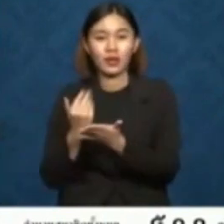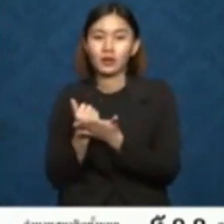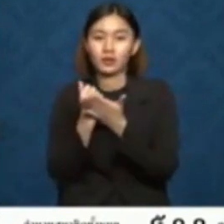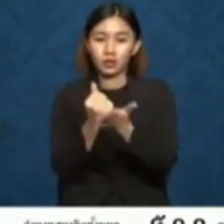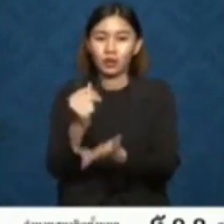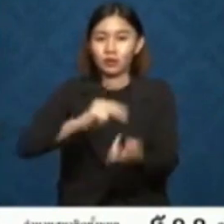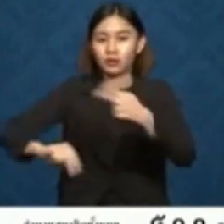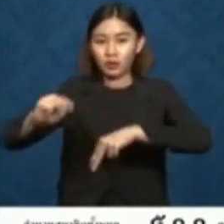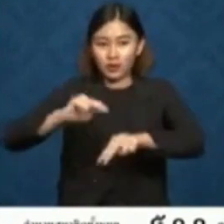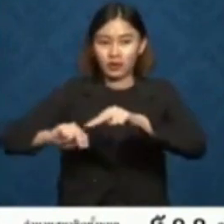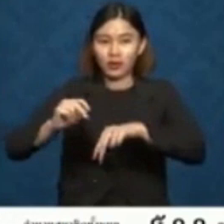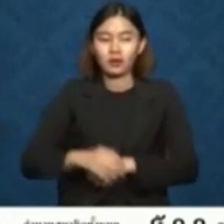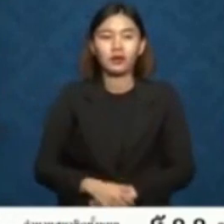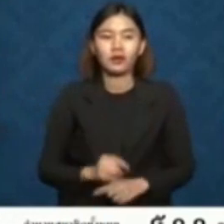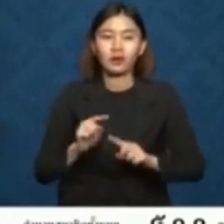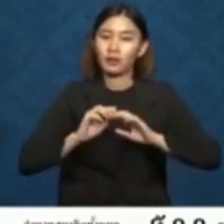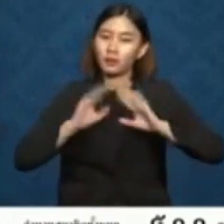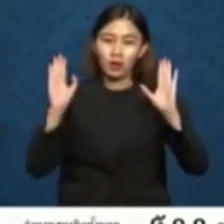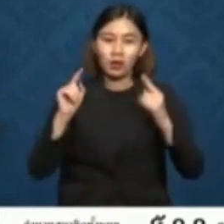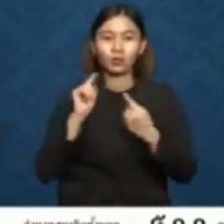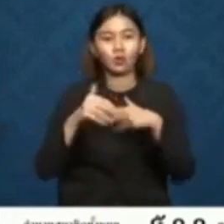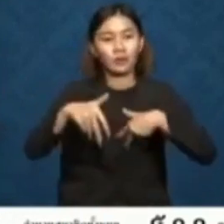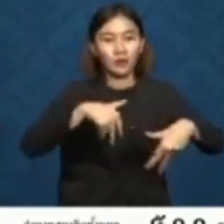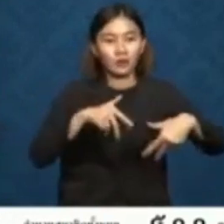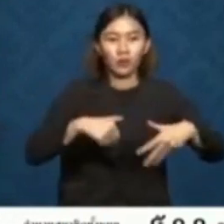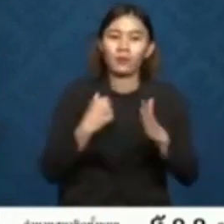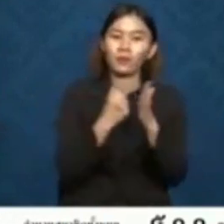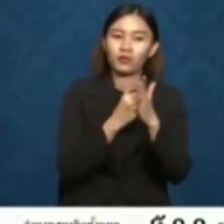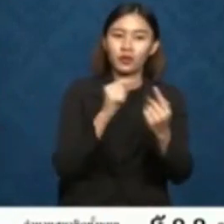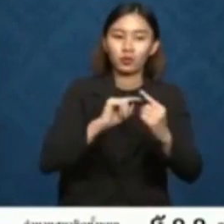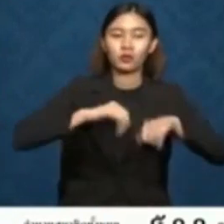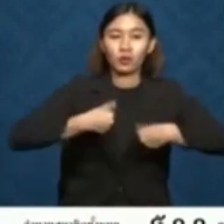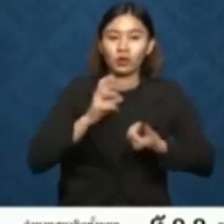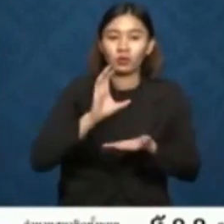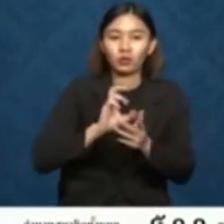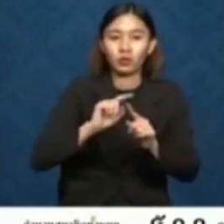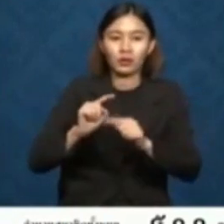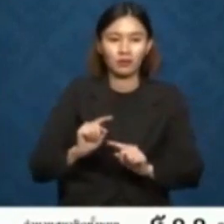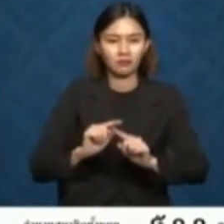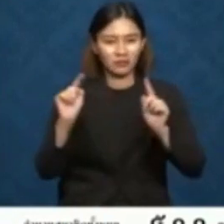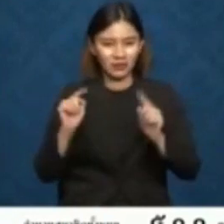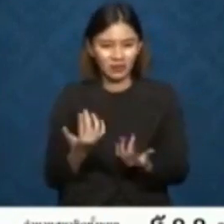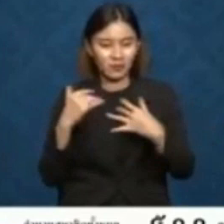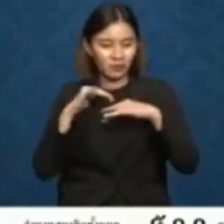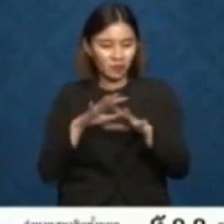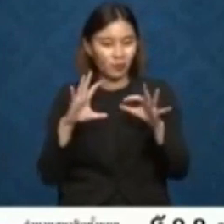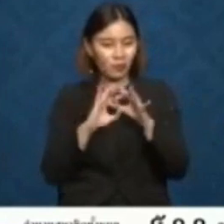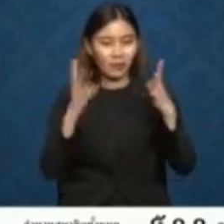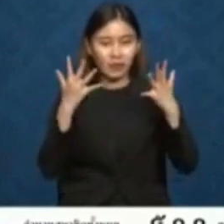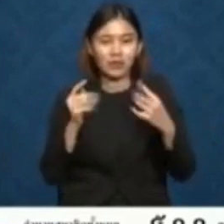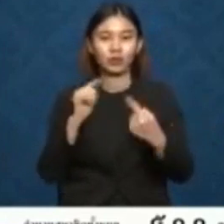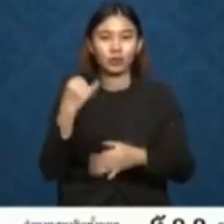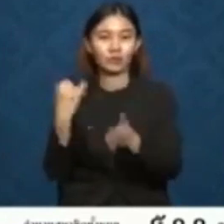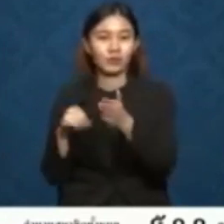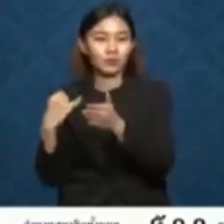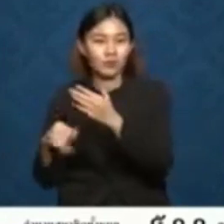ฟื้นฟูการชดเชยและการเยียวยาพอกันทีครับกับการต้องให้พี่น้องไปสู้กับทุนใหญ่โดยลำพังทั้งที่พวกเขาไม่ได้มีส่ว